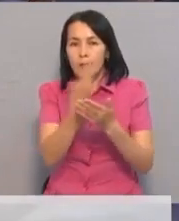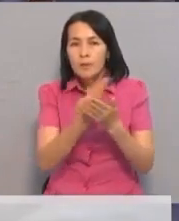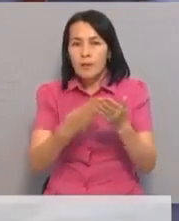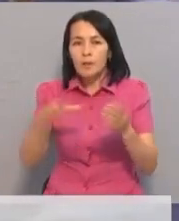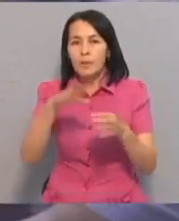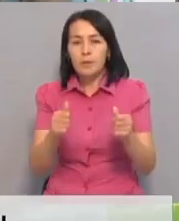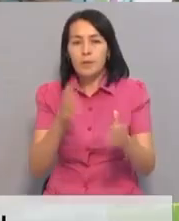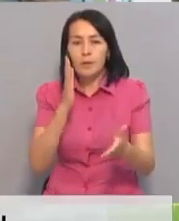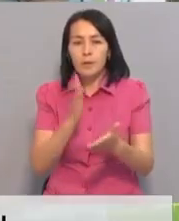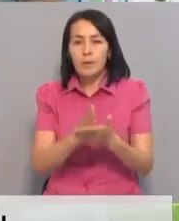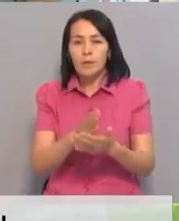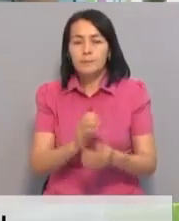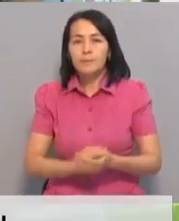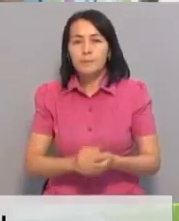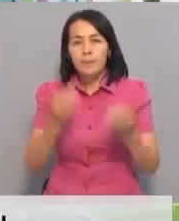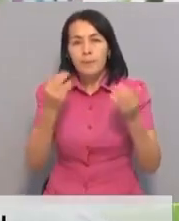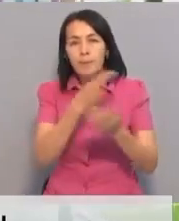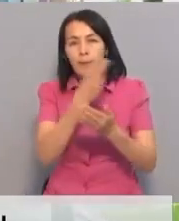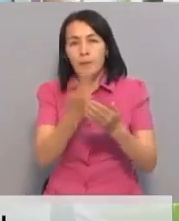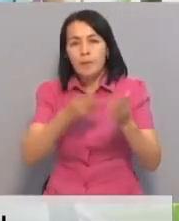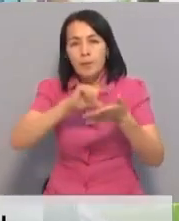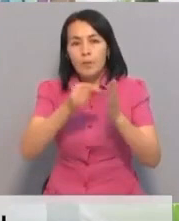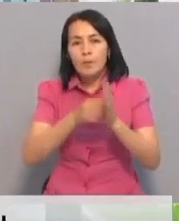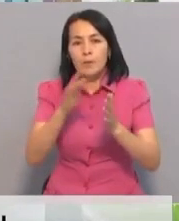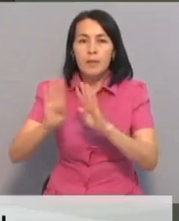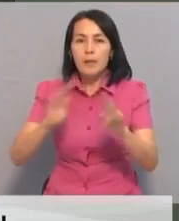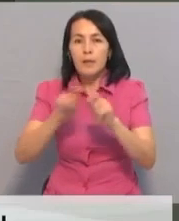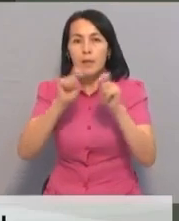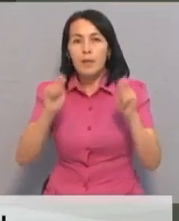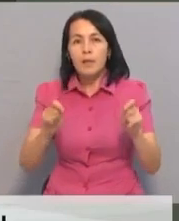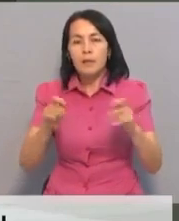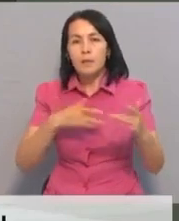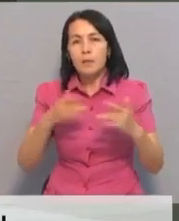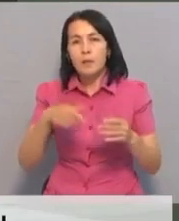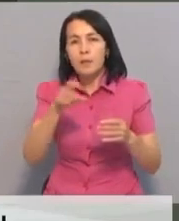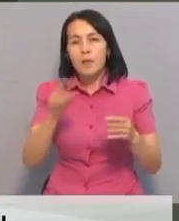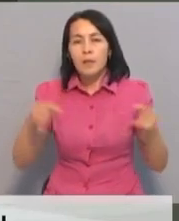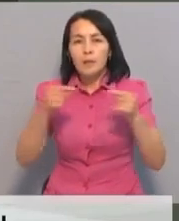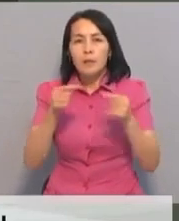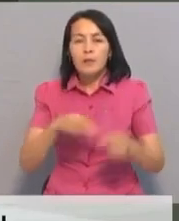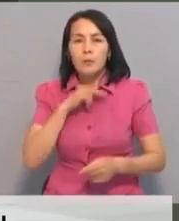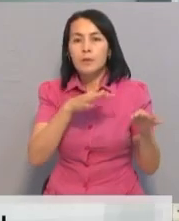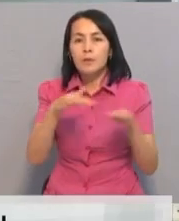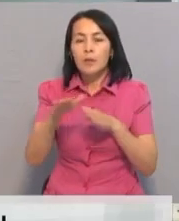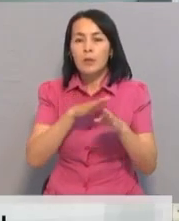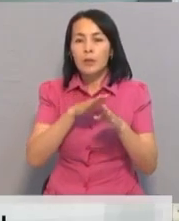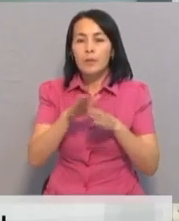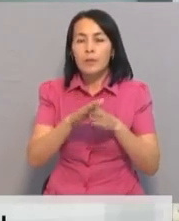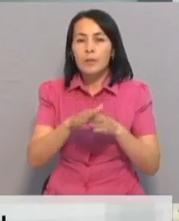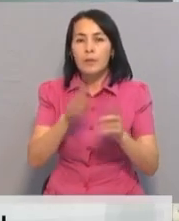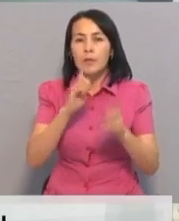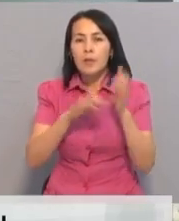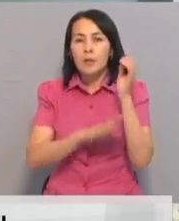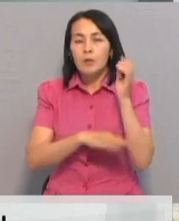бір ғажайып сияқты. Мұндай суретшілер бұрышы қалада алғаш ашылды, жандарға тиісті көңіл бөлінуі. Жиын